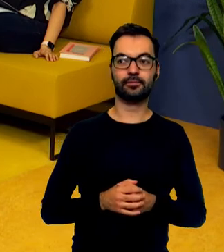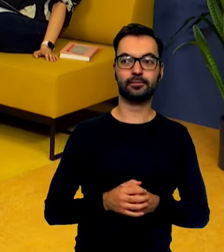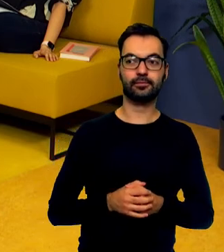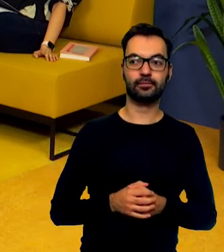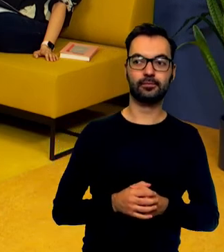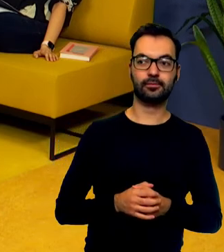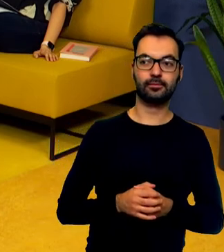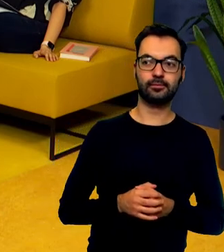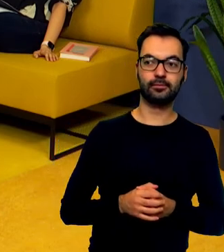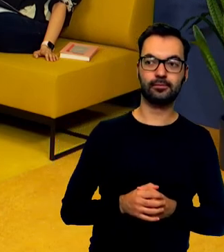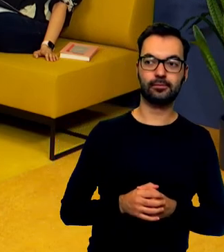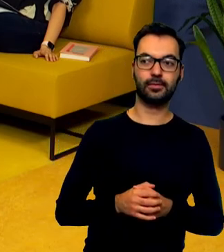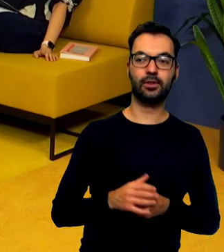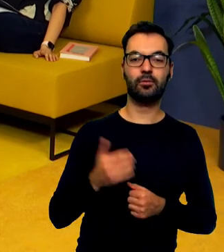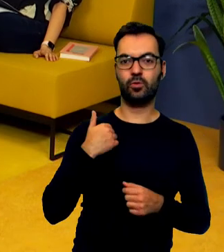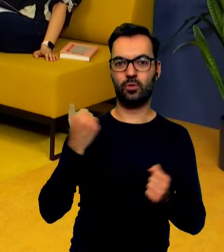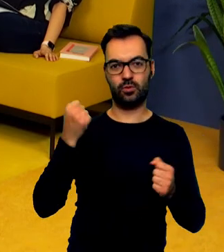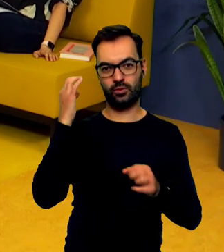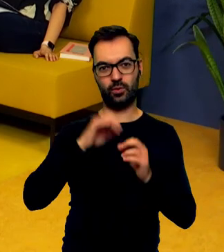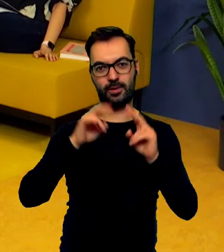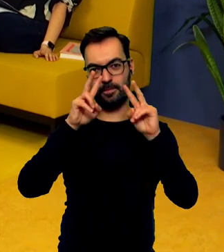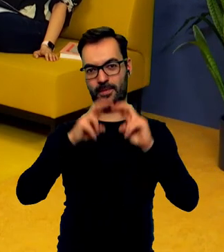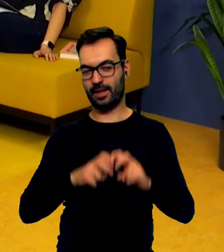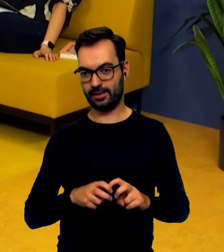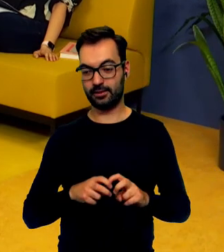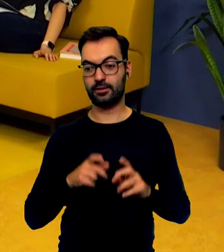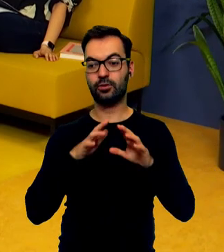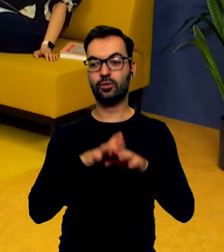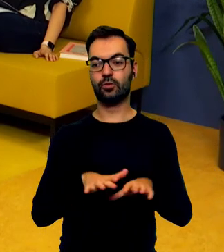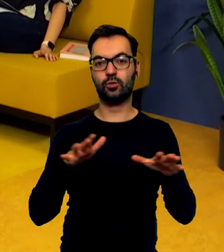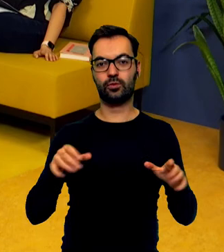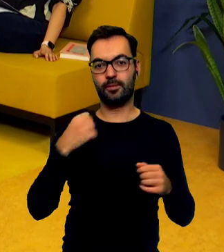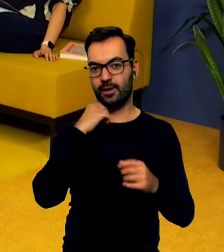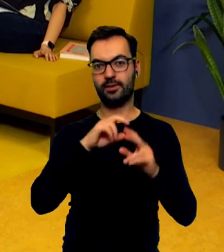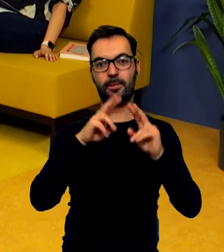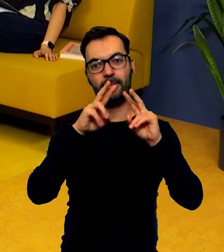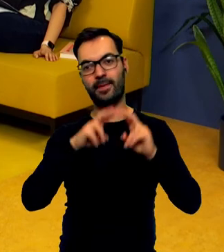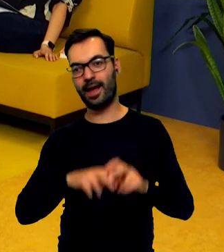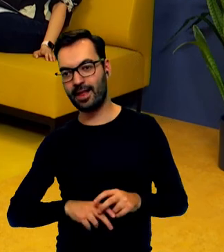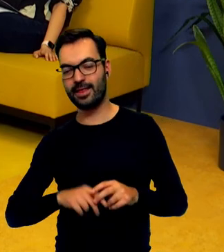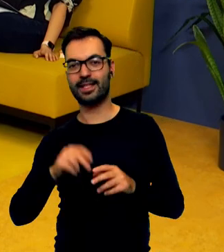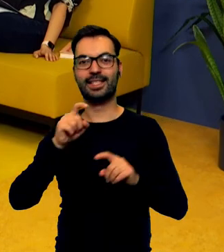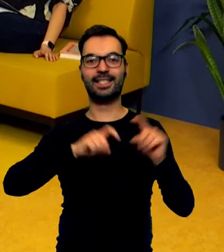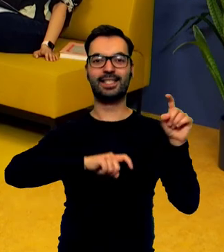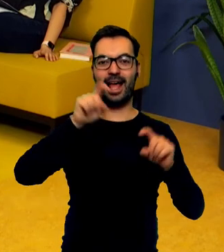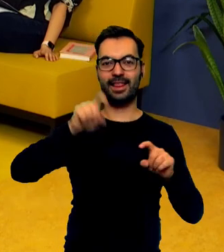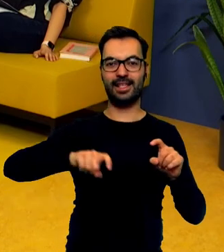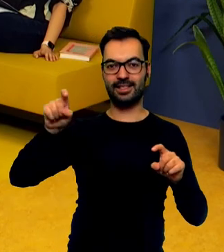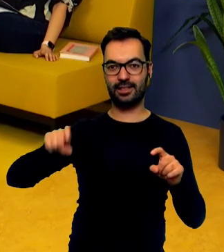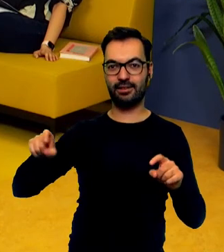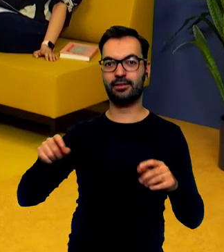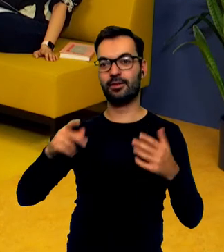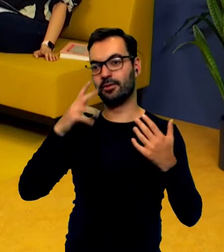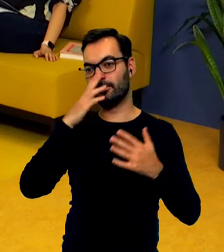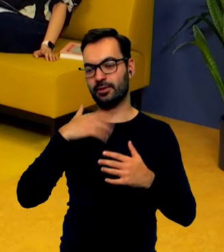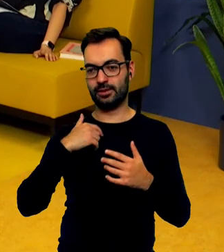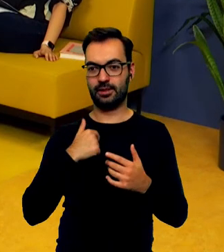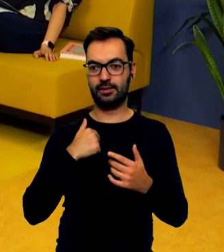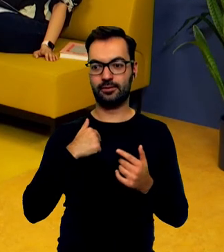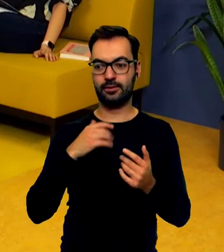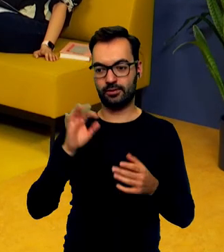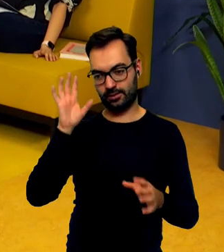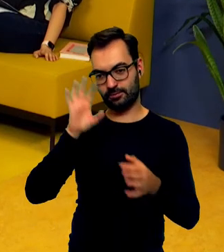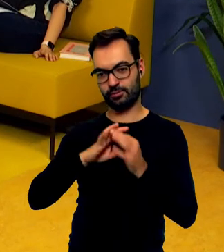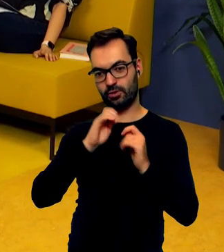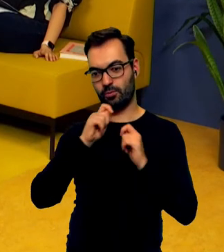bo to jest bardzo dobrze przebadane i jest bardzo dużo takich badań i statystyk, które pokazują, ja tam się trochę